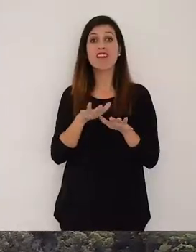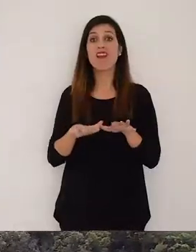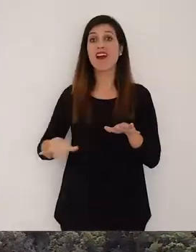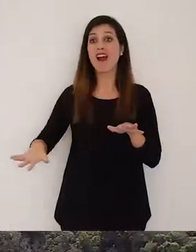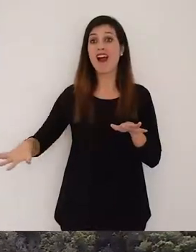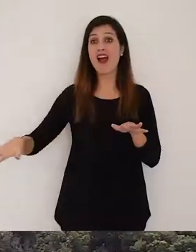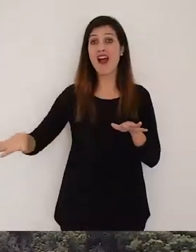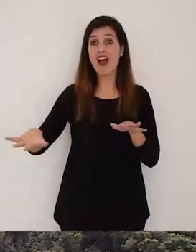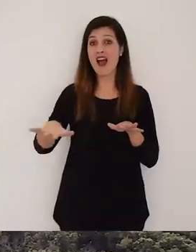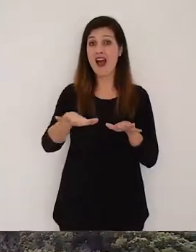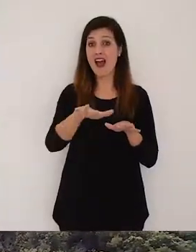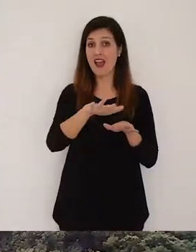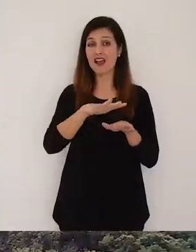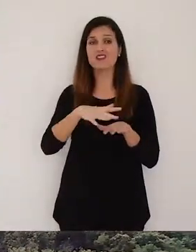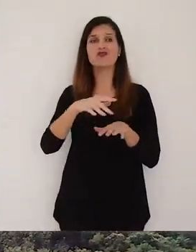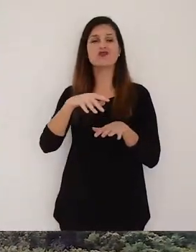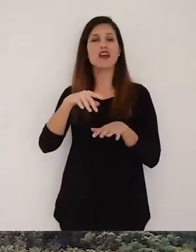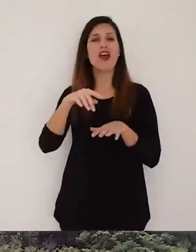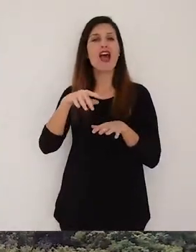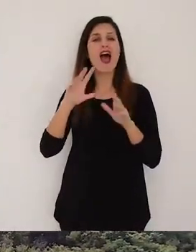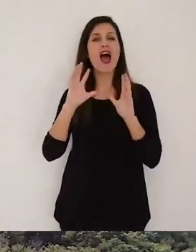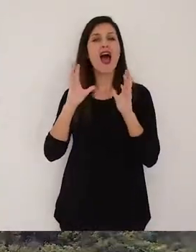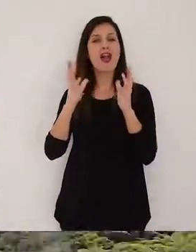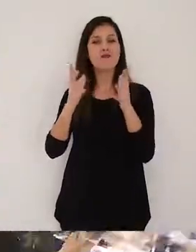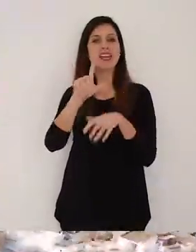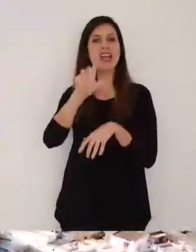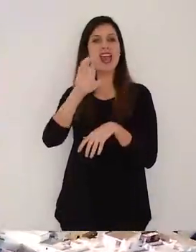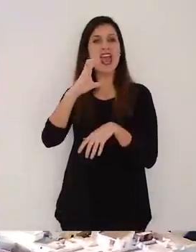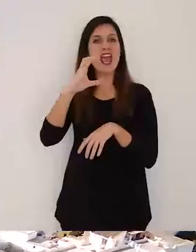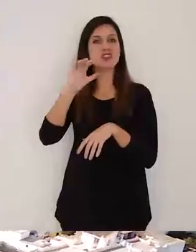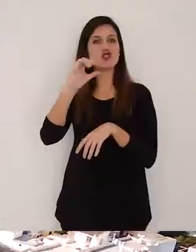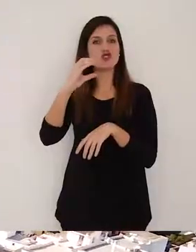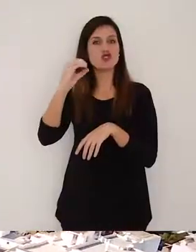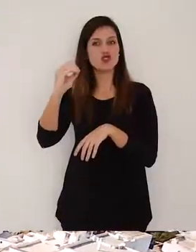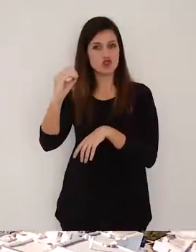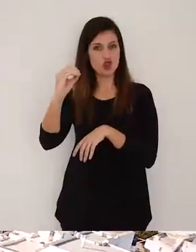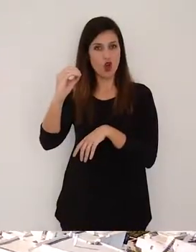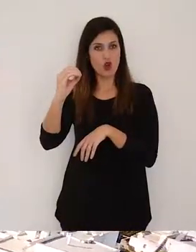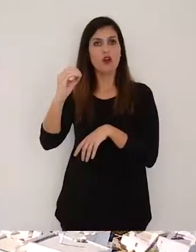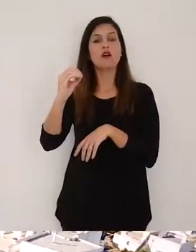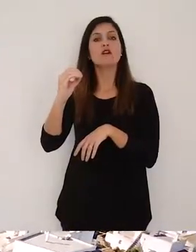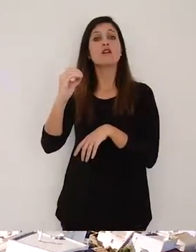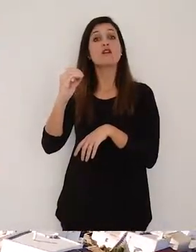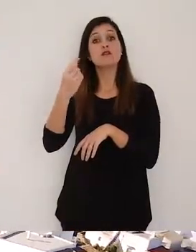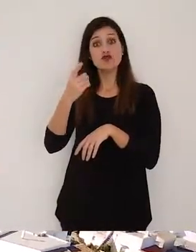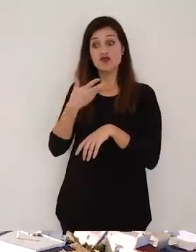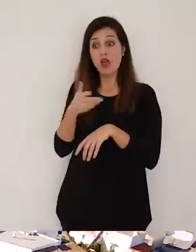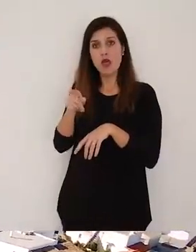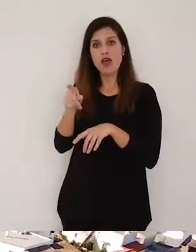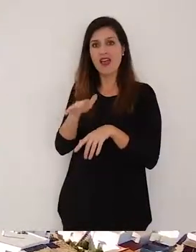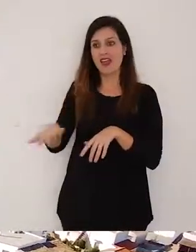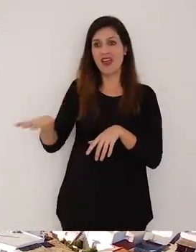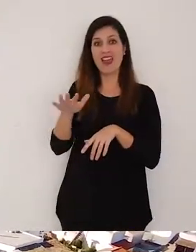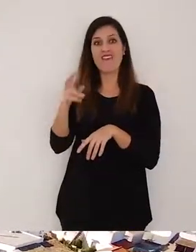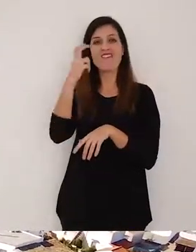Su un'area di un ettaro, interamente dominata dagli alberi di leccio a fusto alto, si estende il prezioso polmone verde della comunità